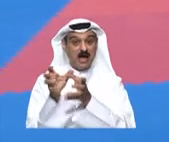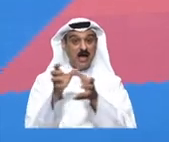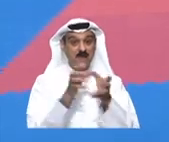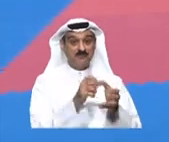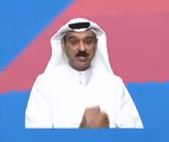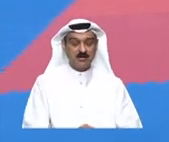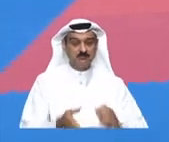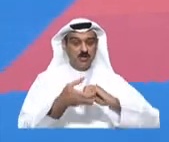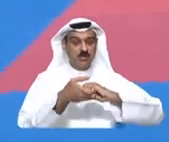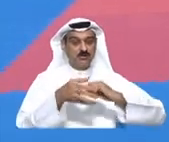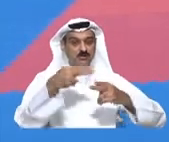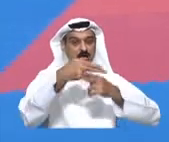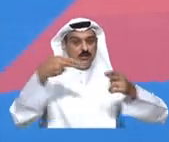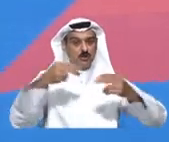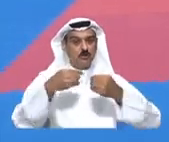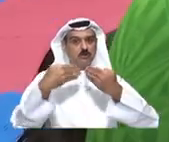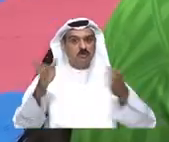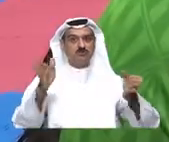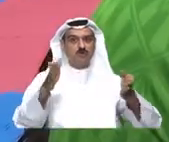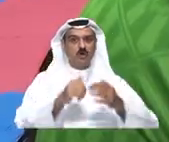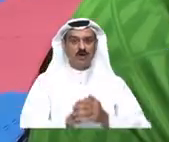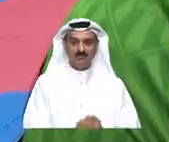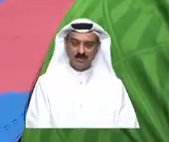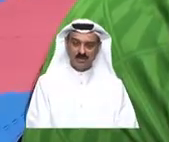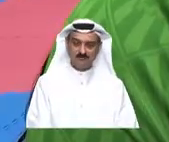والاتحاد الكويتي فاتح